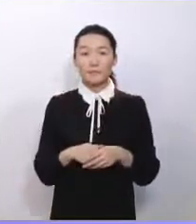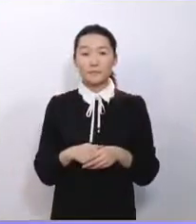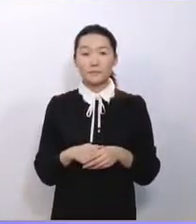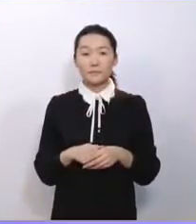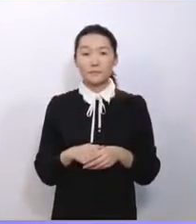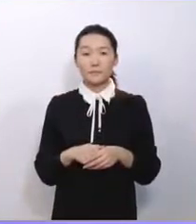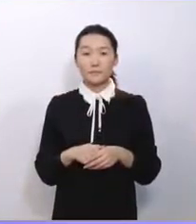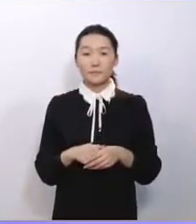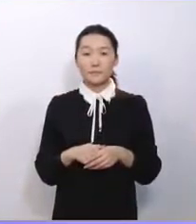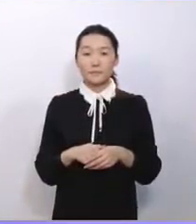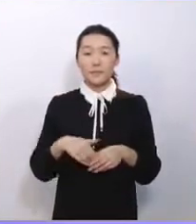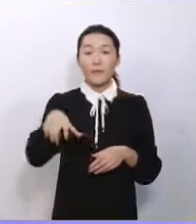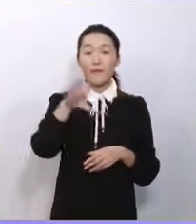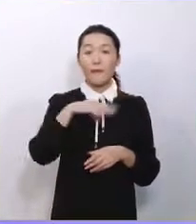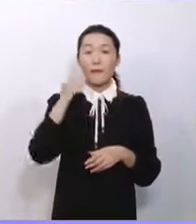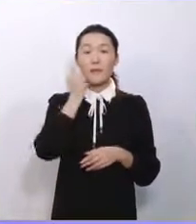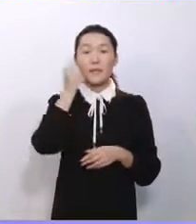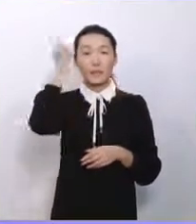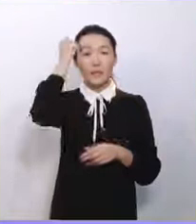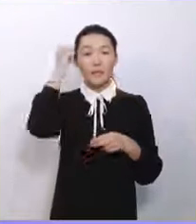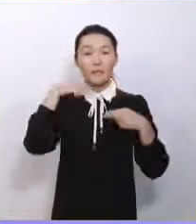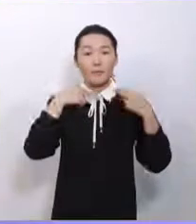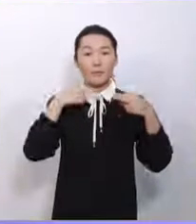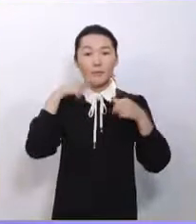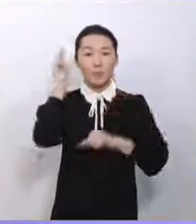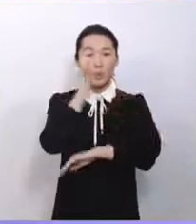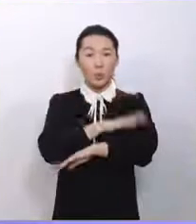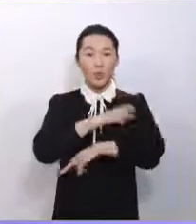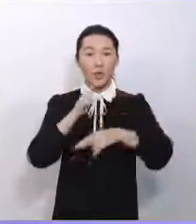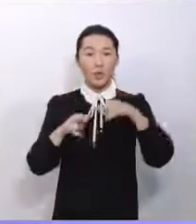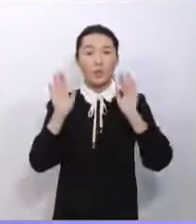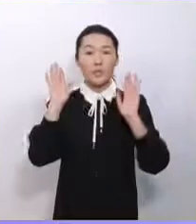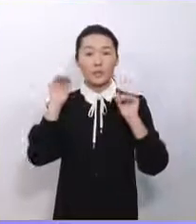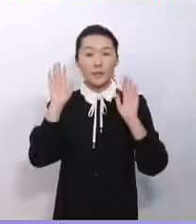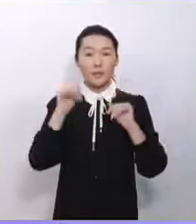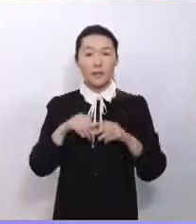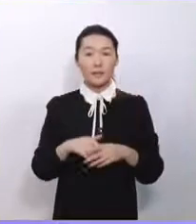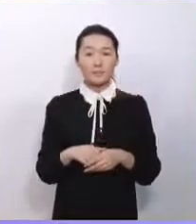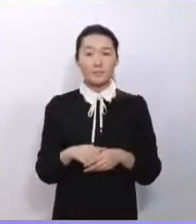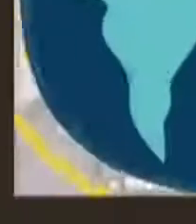Всем спасибо за внимание. Урок окончен. До свидания.